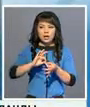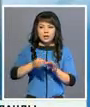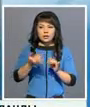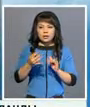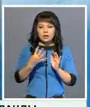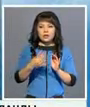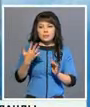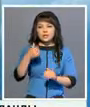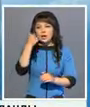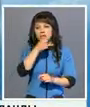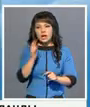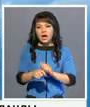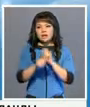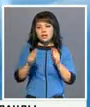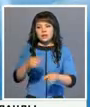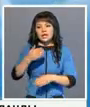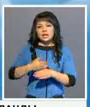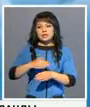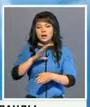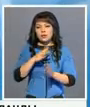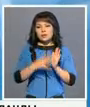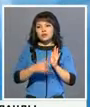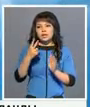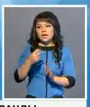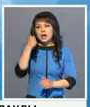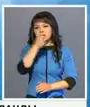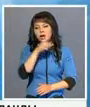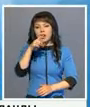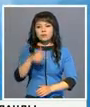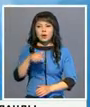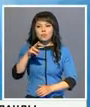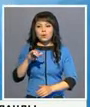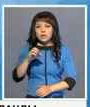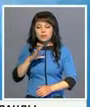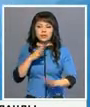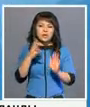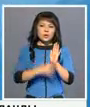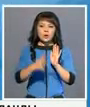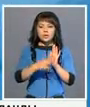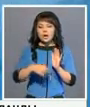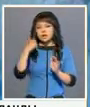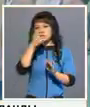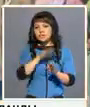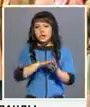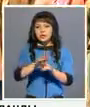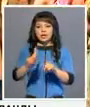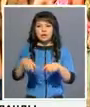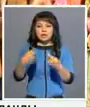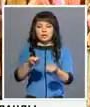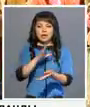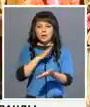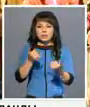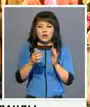театр 1945 жылы ашылған. 1992 жылы Ғабит Мүсіреповтің 90 жылдығына орай жазушының есімін